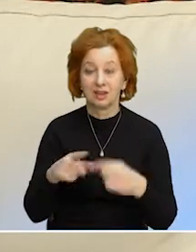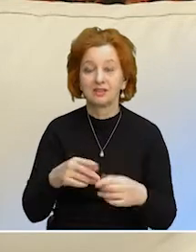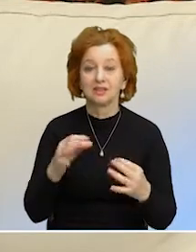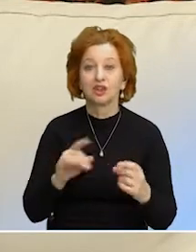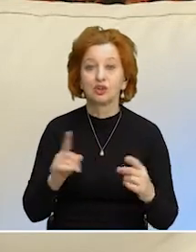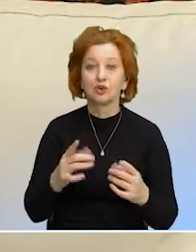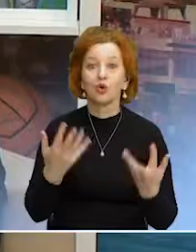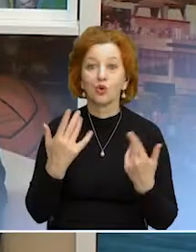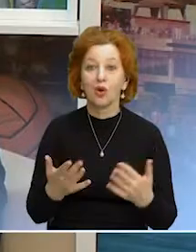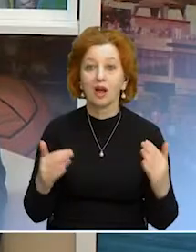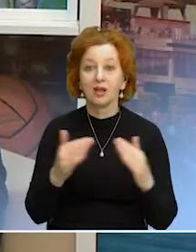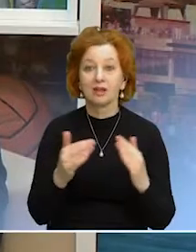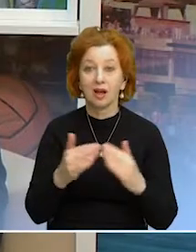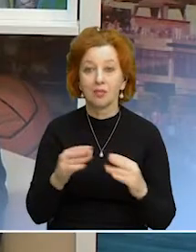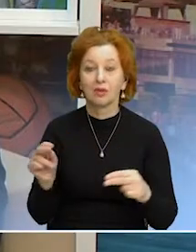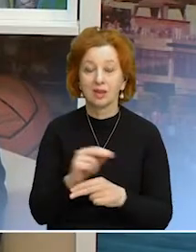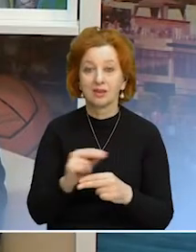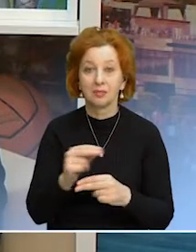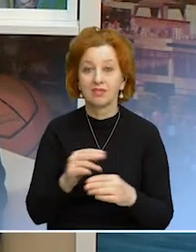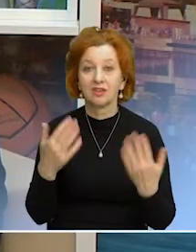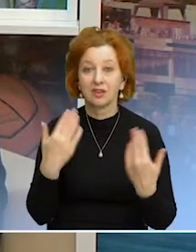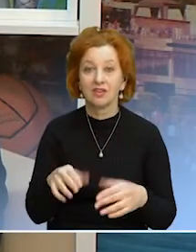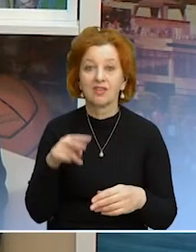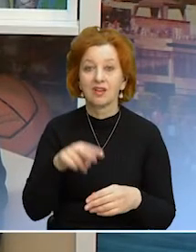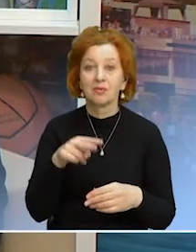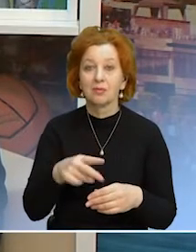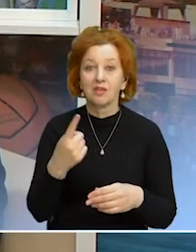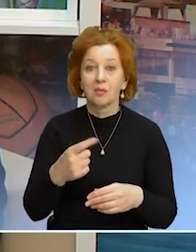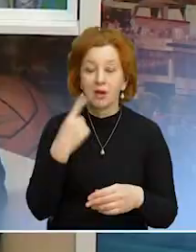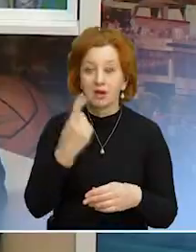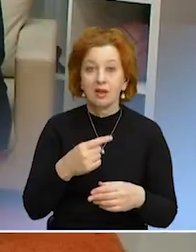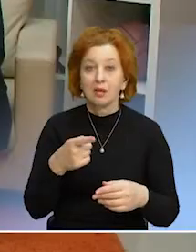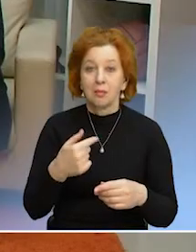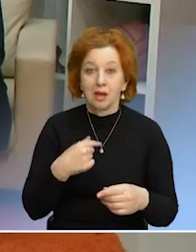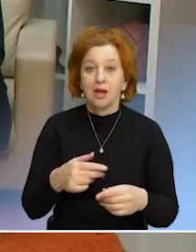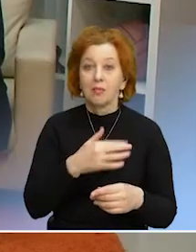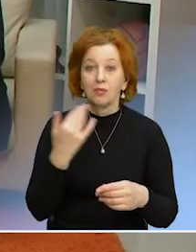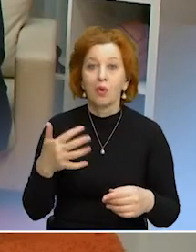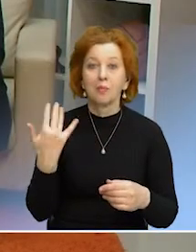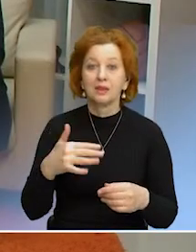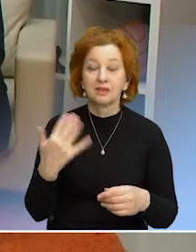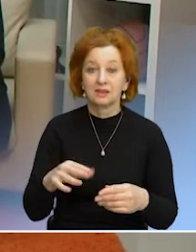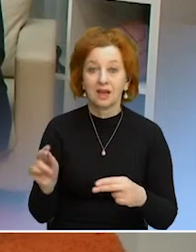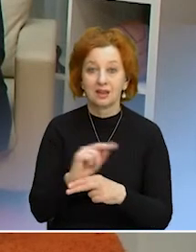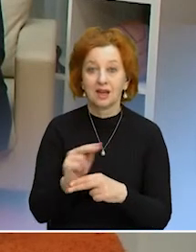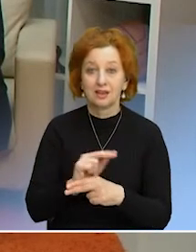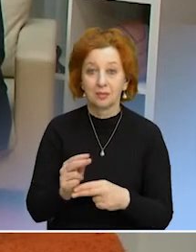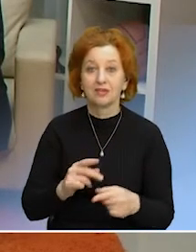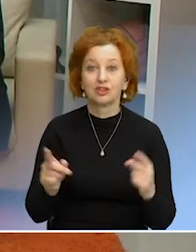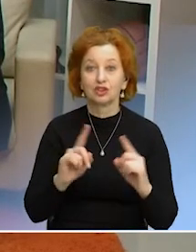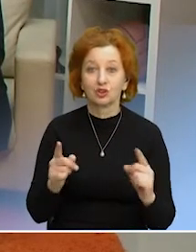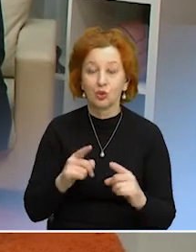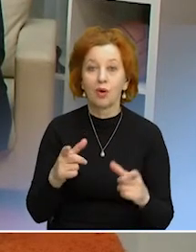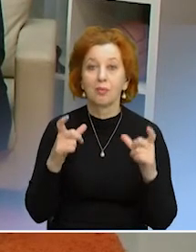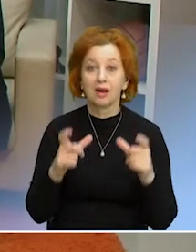числе. А сколько вообще успели домов отремонтировать в 2021 году? В 2021 году мы 650 многоквартирных домов отремонтировали, нас немножечко